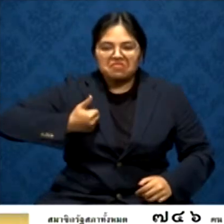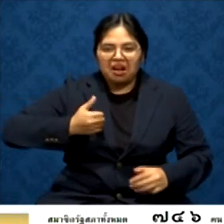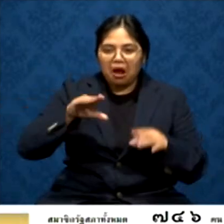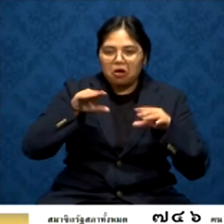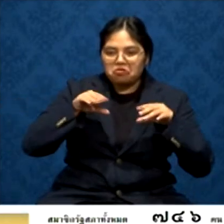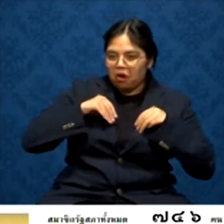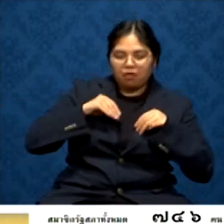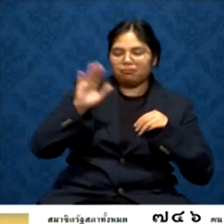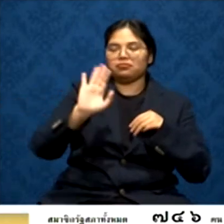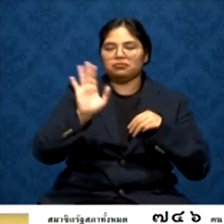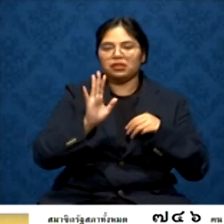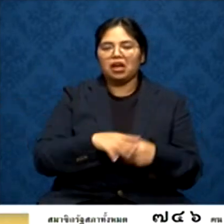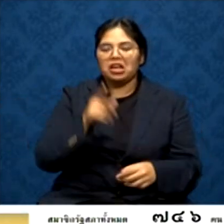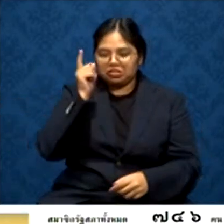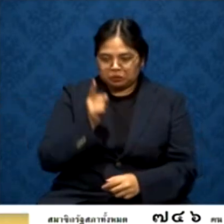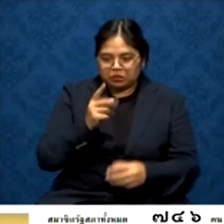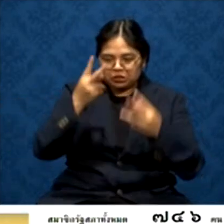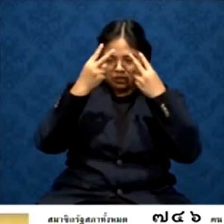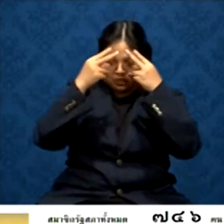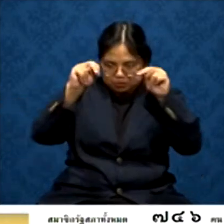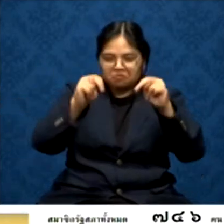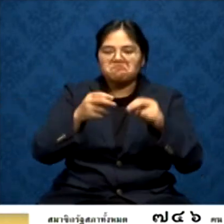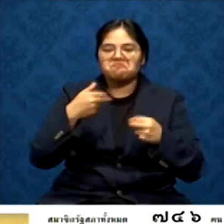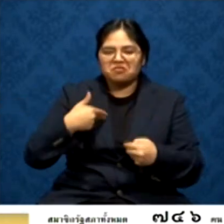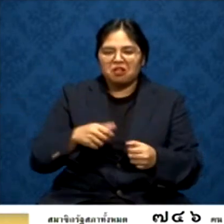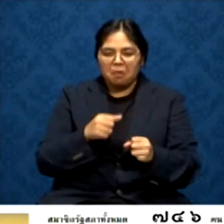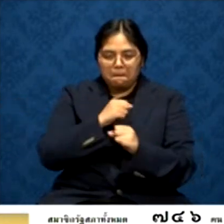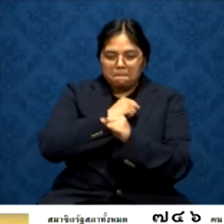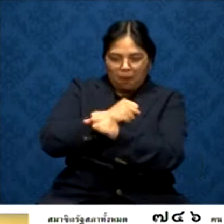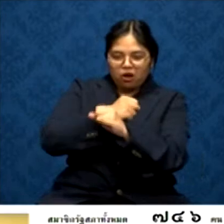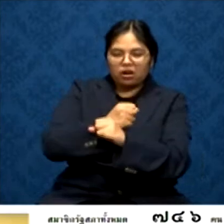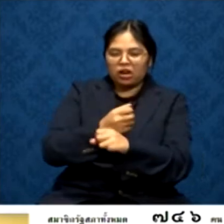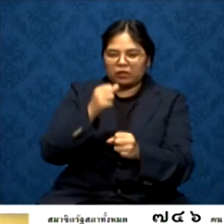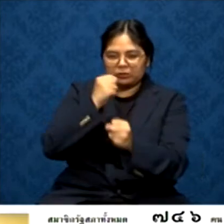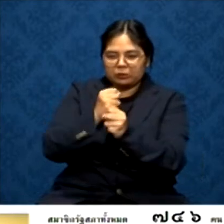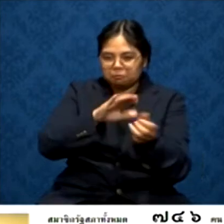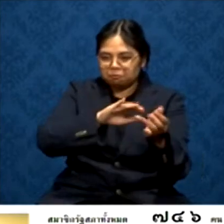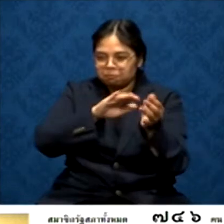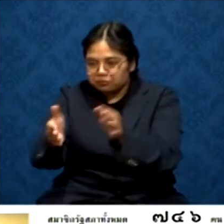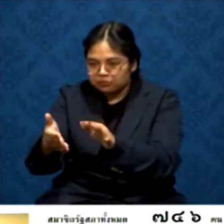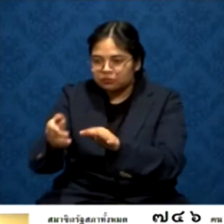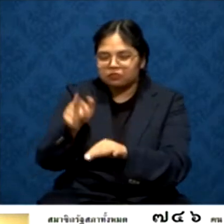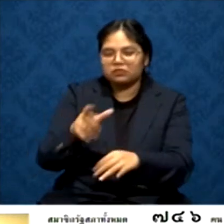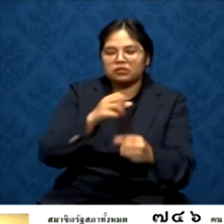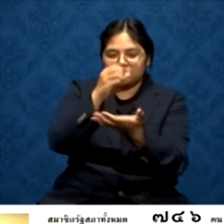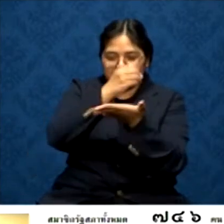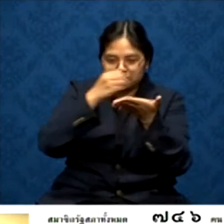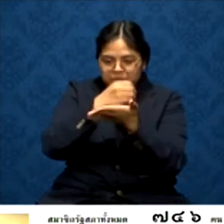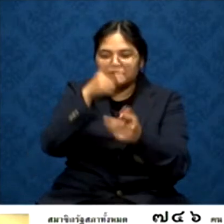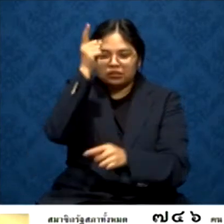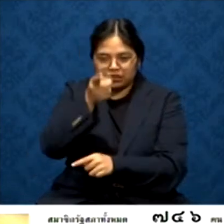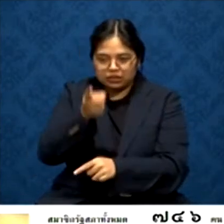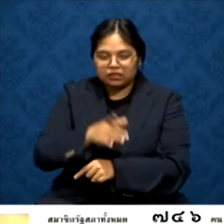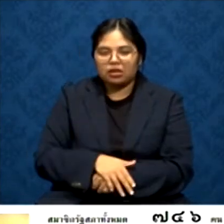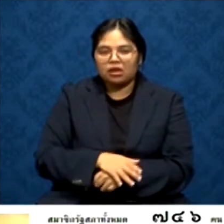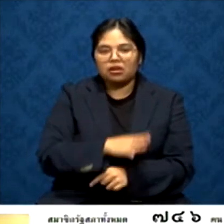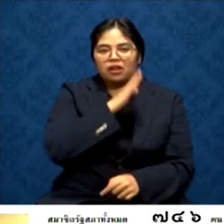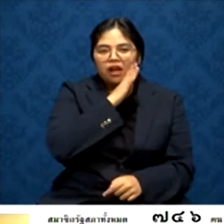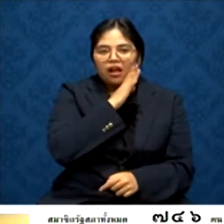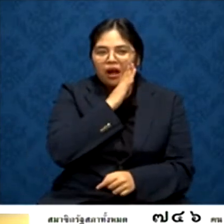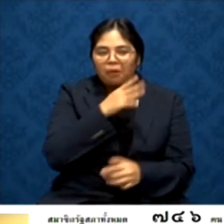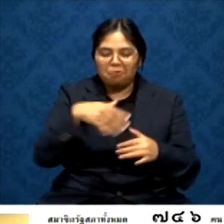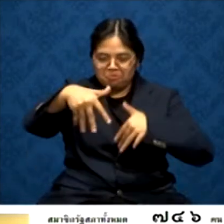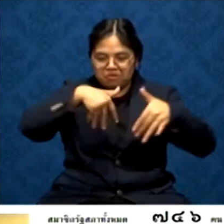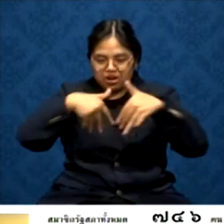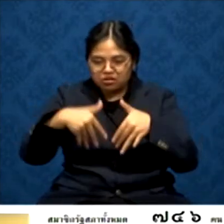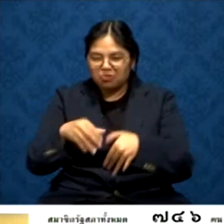ชาชนเห็นว่าท่านเอาจริงเอาจังกับการทลายเครือข่ายคอร์รัปชันยาเสพติดหาไม่แล้วประชาชนจะตรา